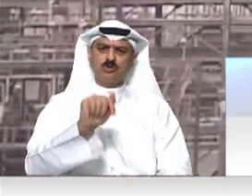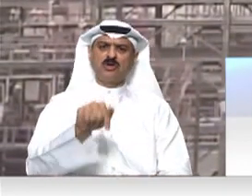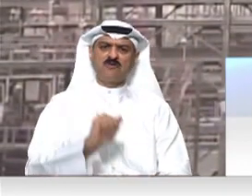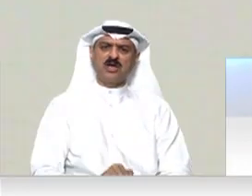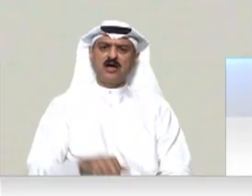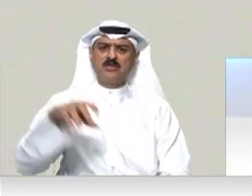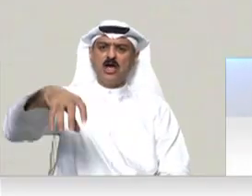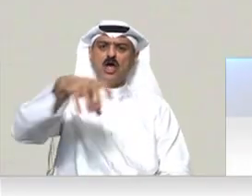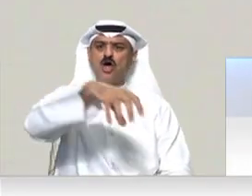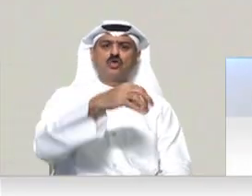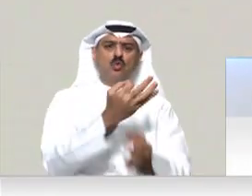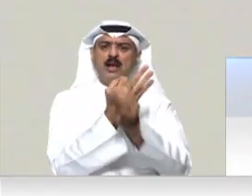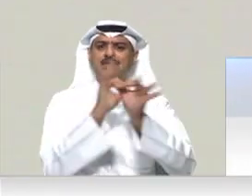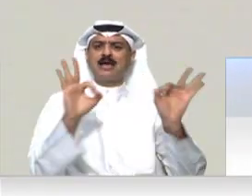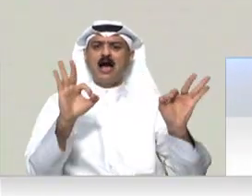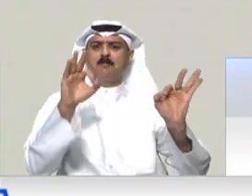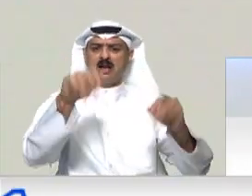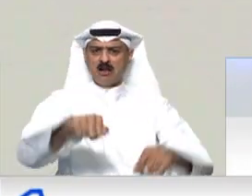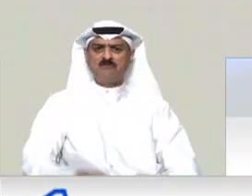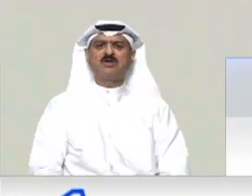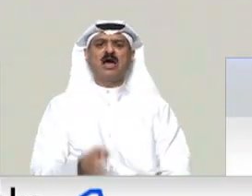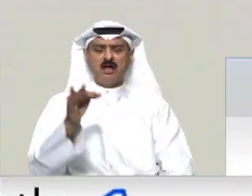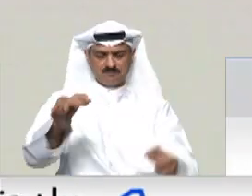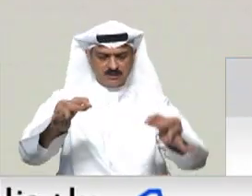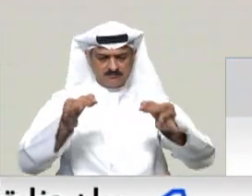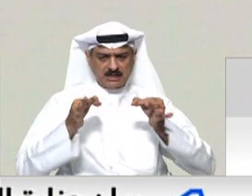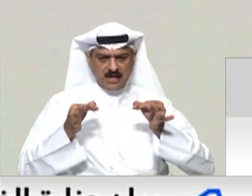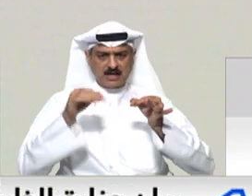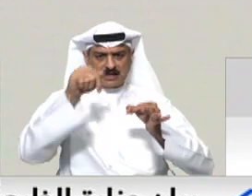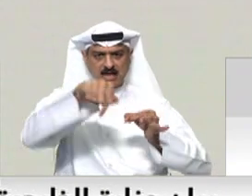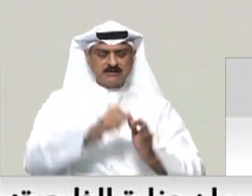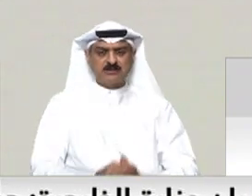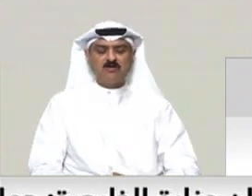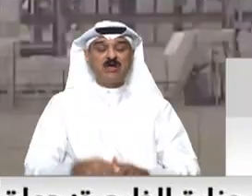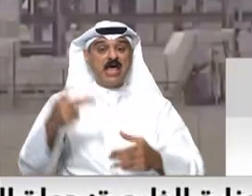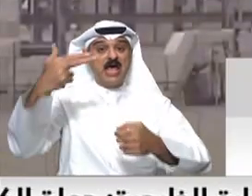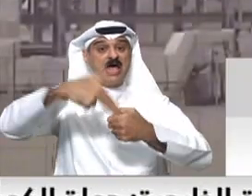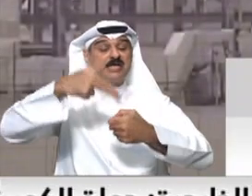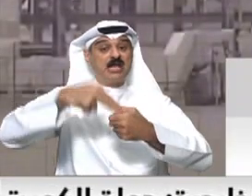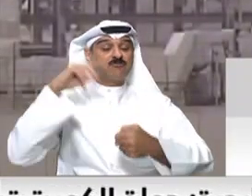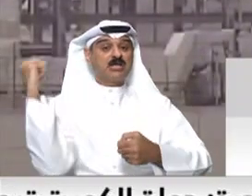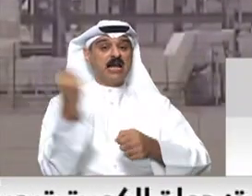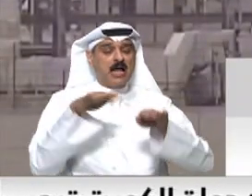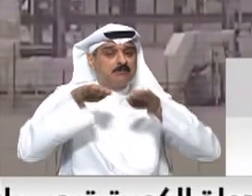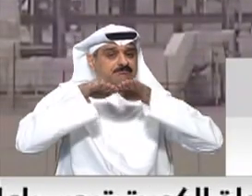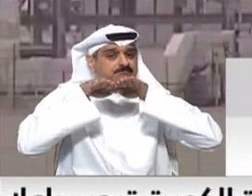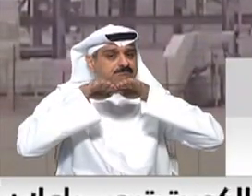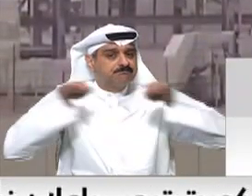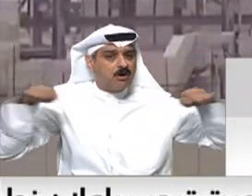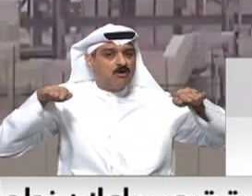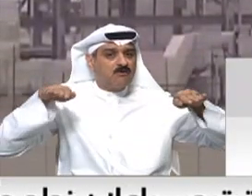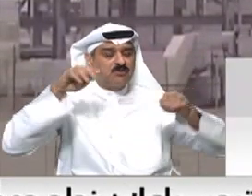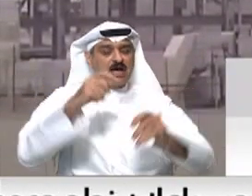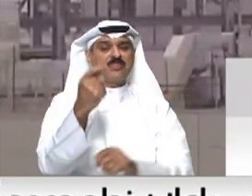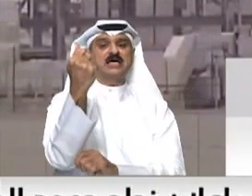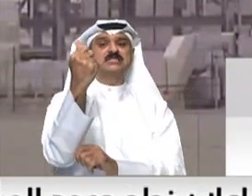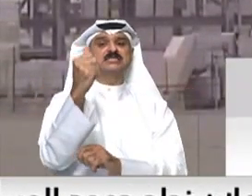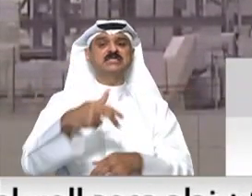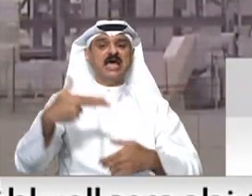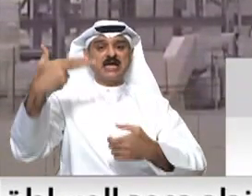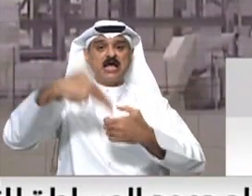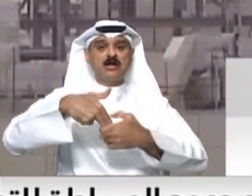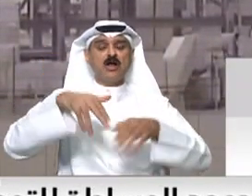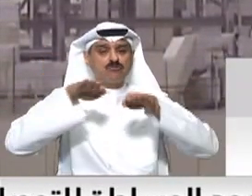دول تحالف اوبك بلس اثبتت حرصها على استقرار سوق النفط العالميه وساهمت في بقاء الاسعار عند